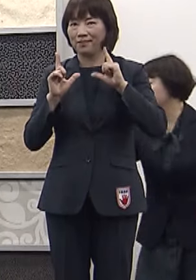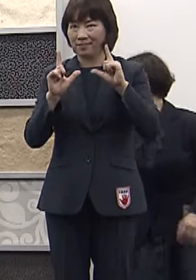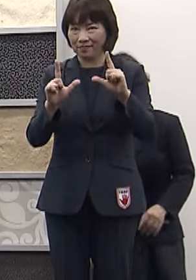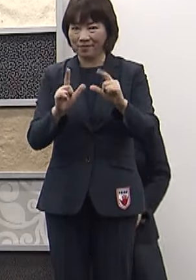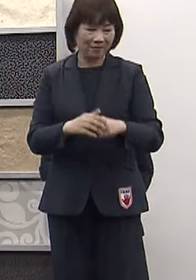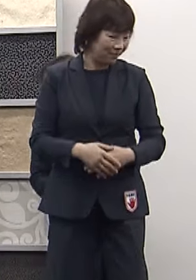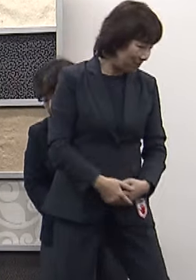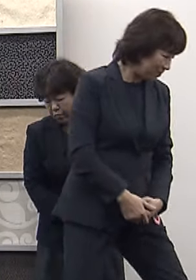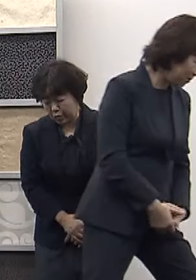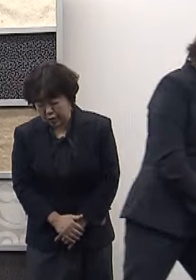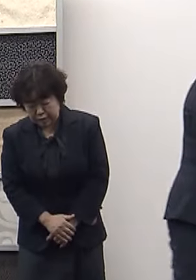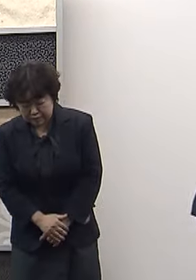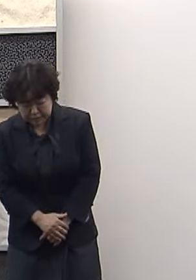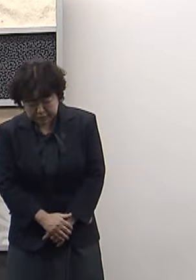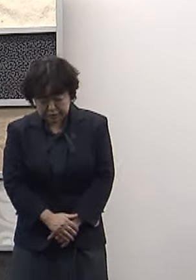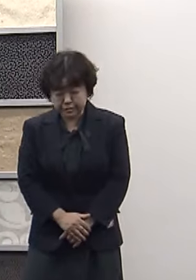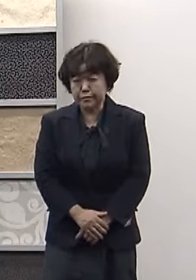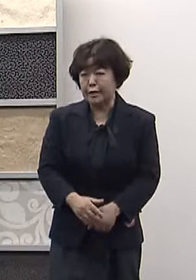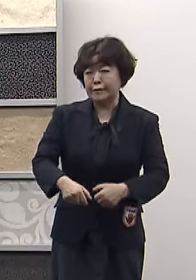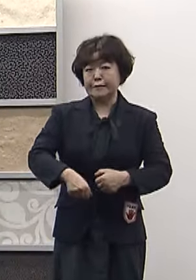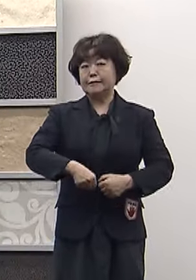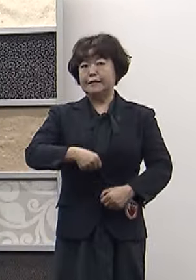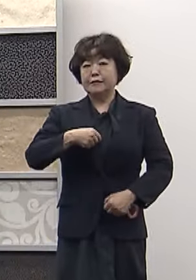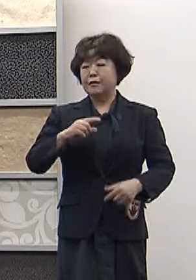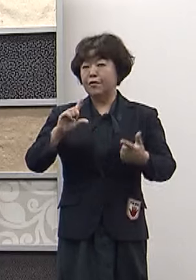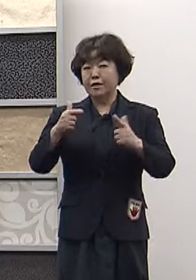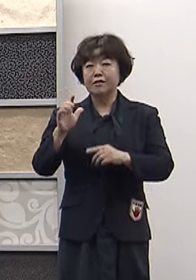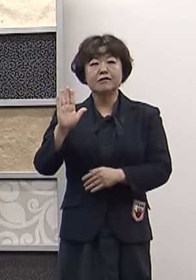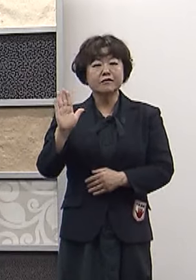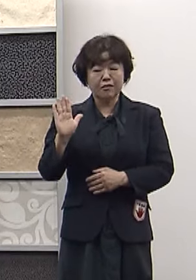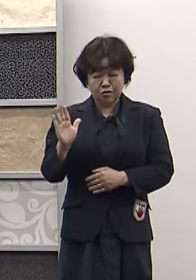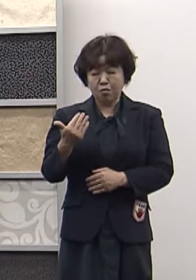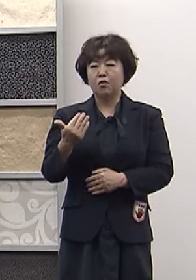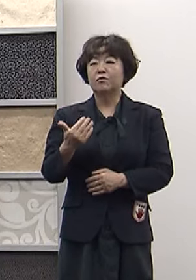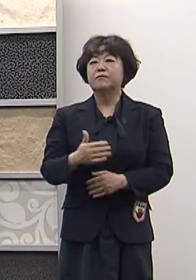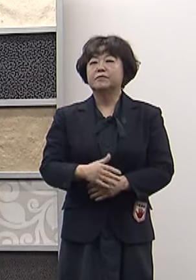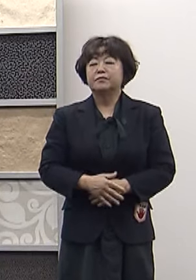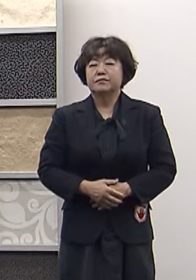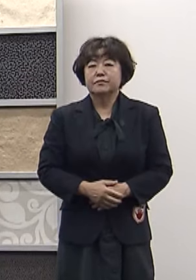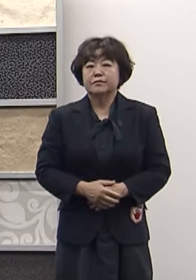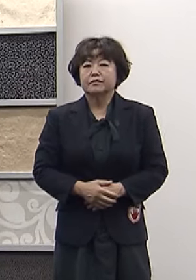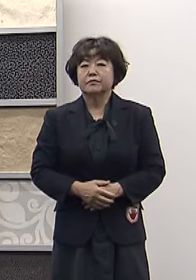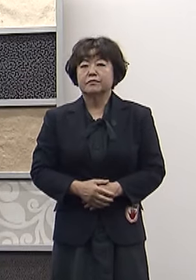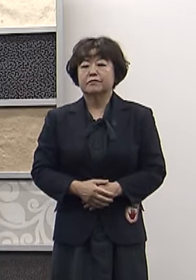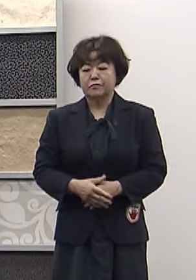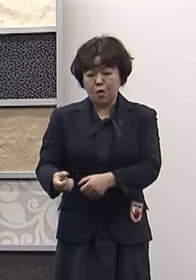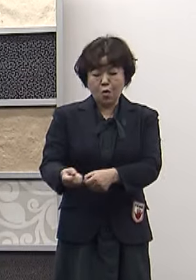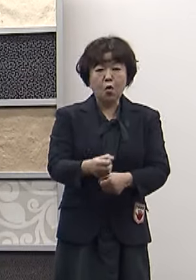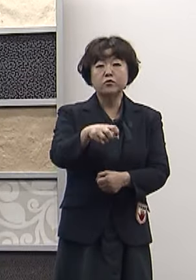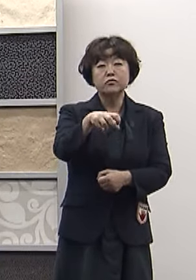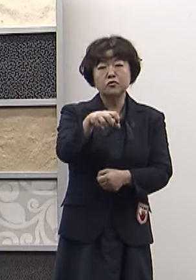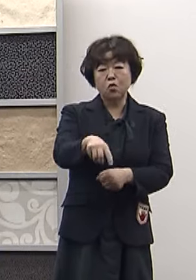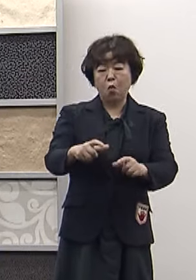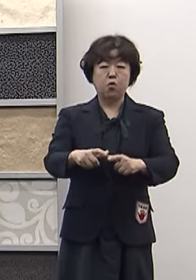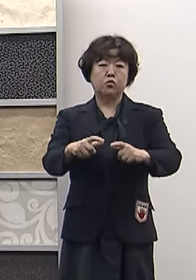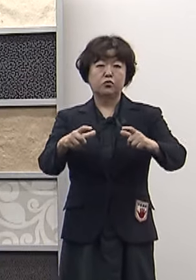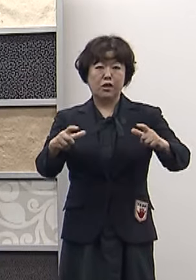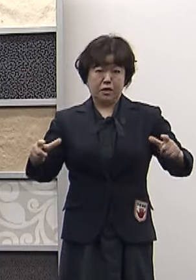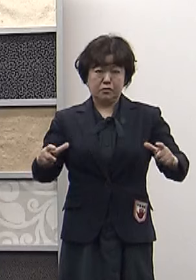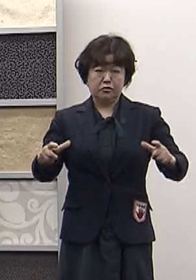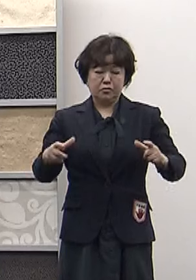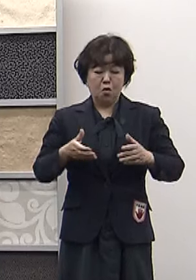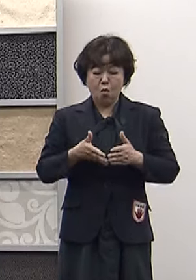まあ、まだ正式な話としては来てないんですけども、可能性があり得る話としましては、まあ、ゴルフ場の増設、コースの